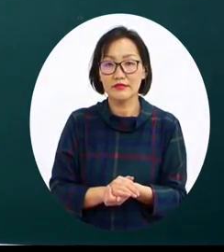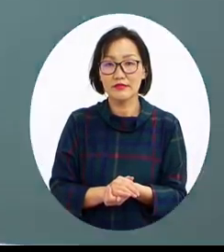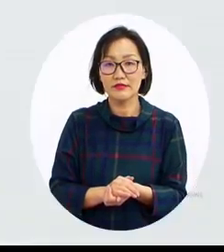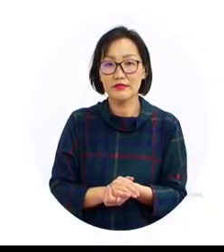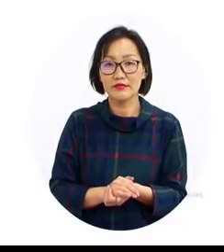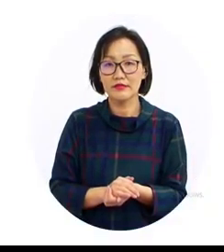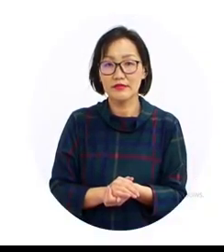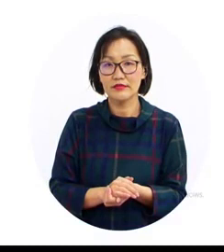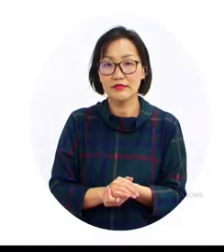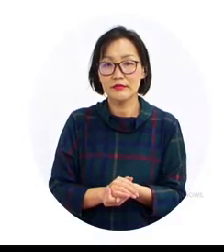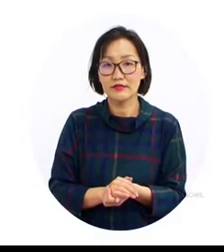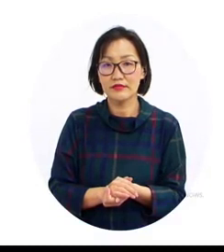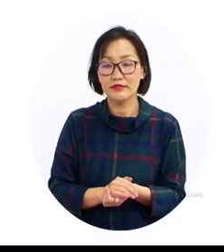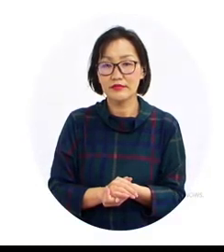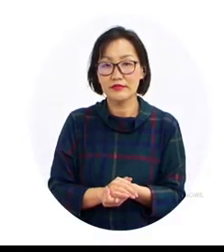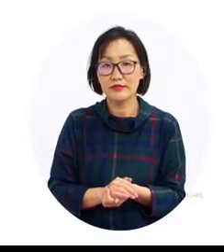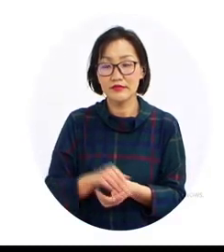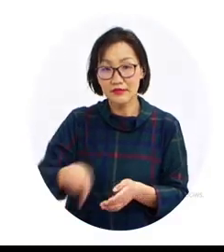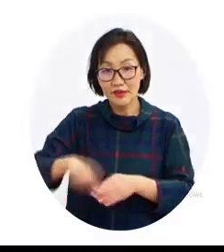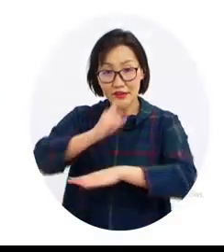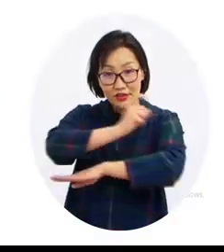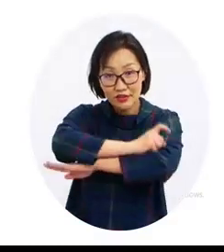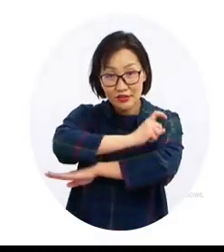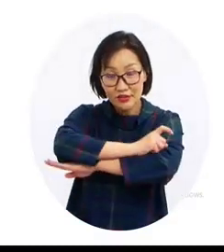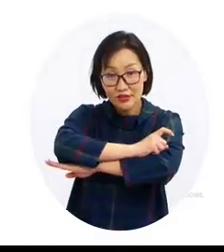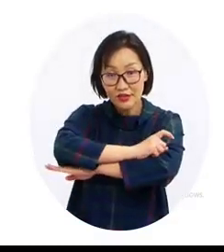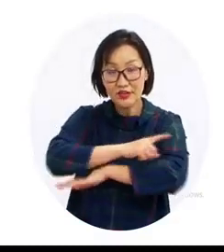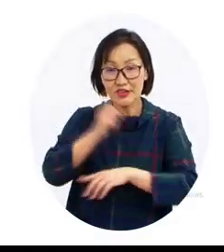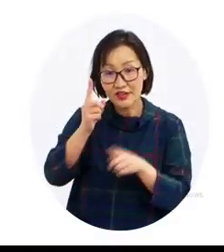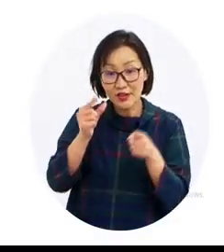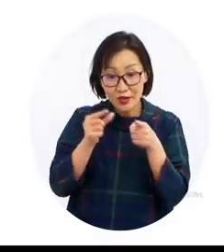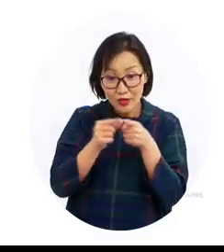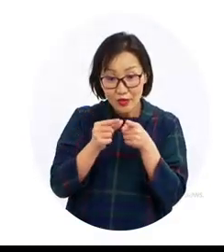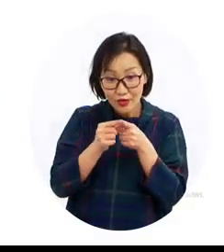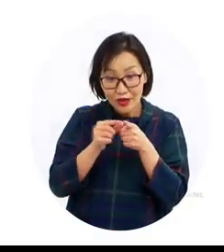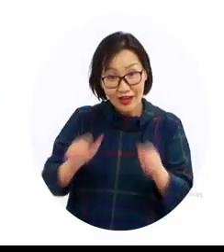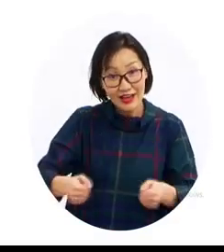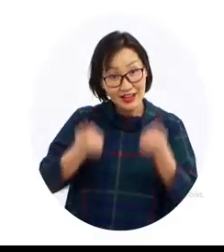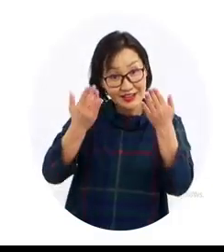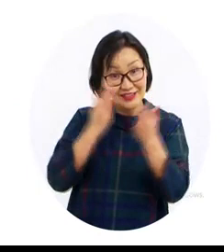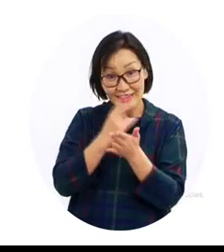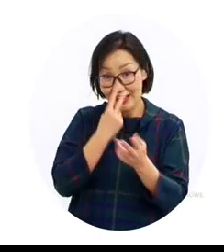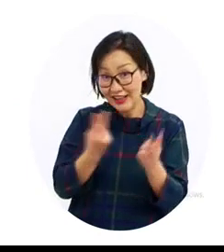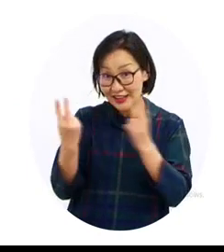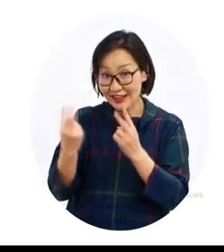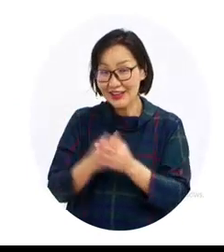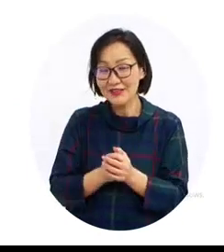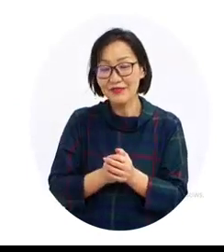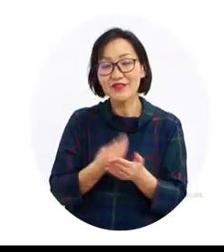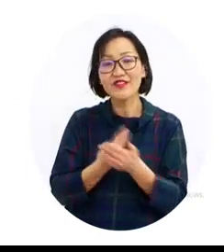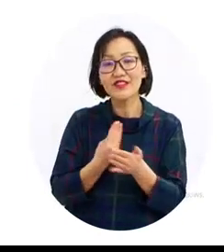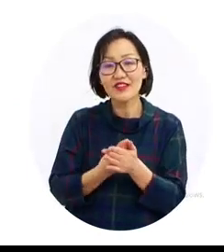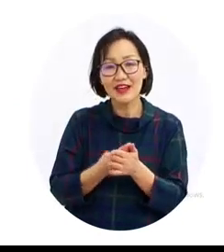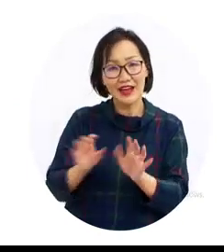бичичээрэй. За тэгвэл одоо энэ хичээлийн маань нэг үгийг багш нь гаргаж ирсэн байна.